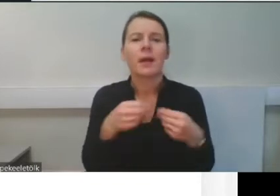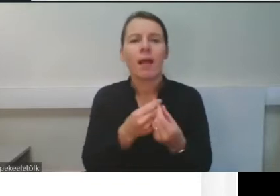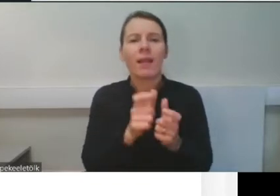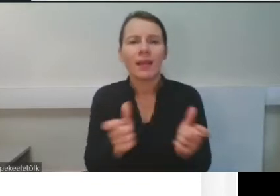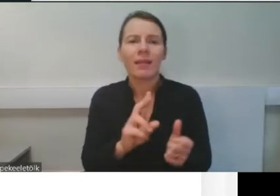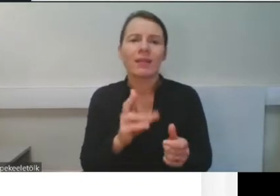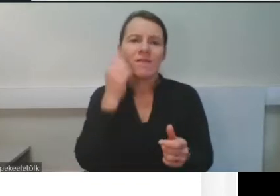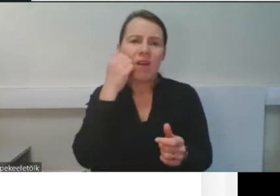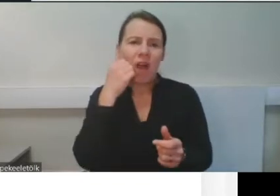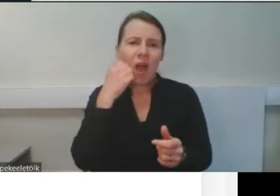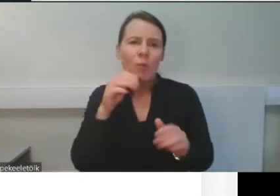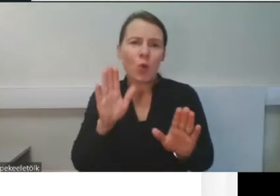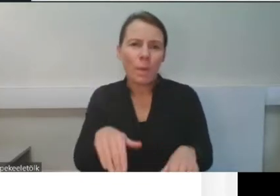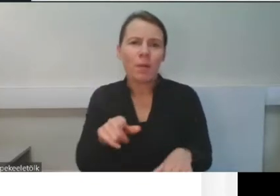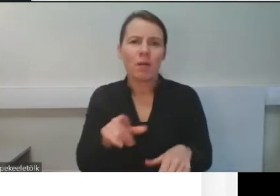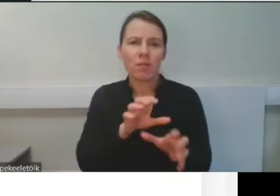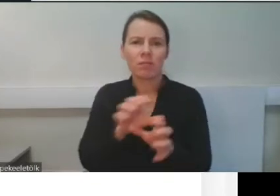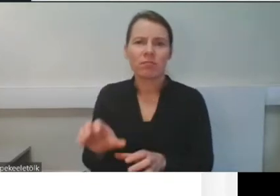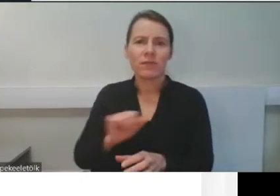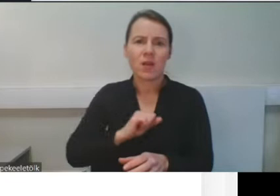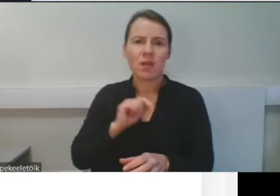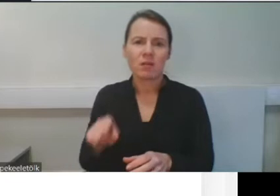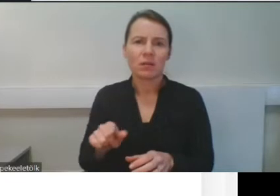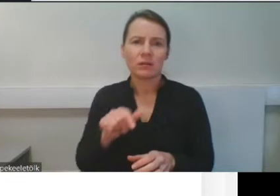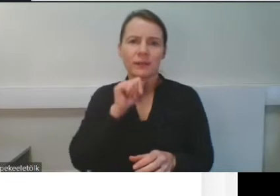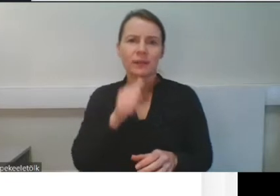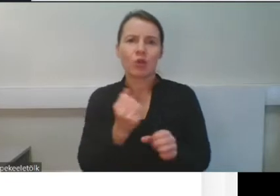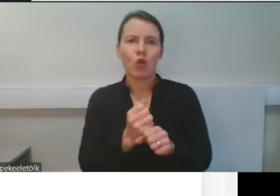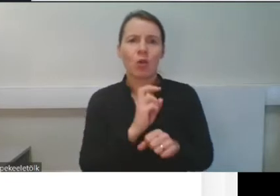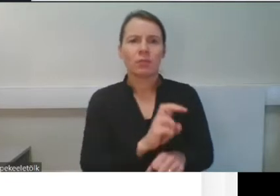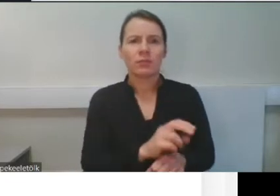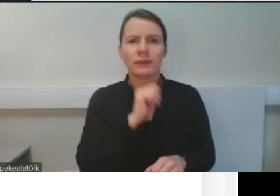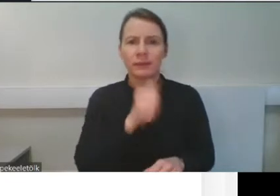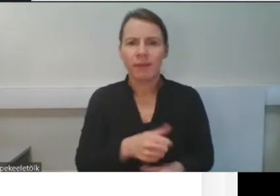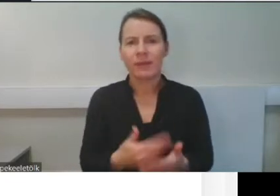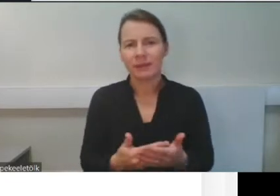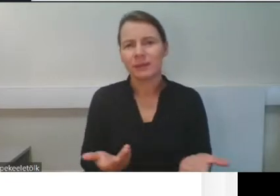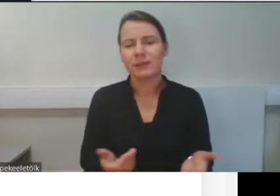siis küsikski just sellel teemal, et mis on need nagu praktilised